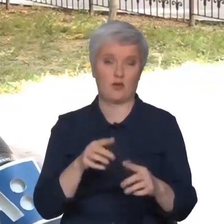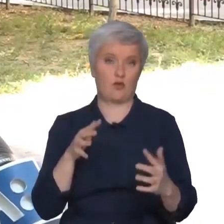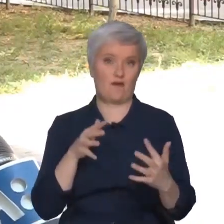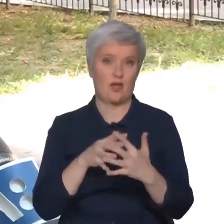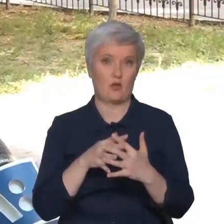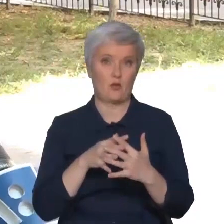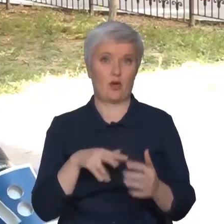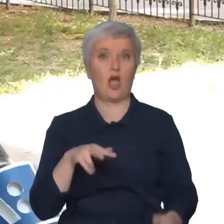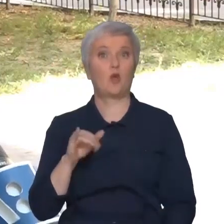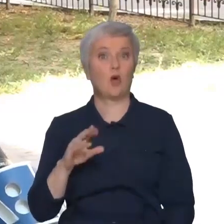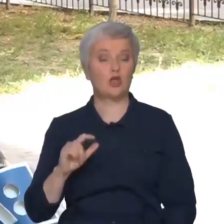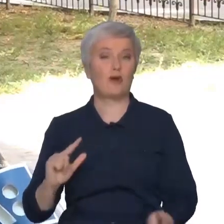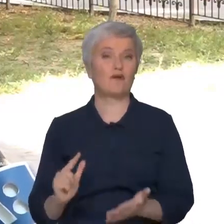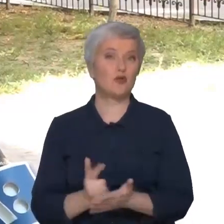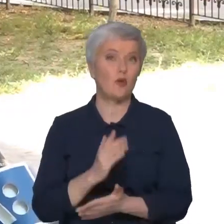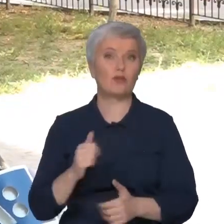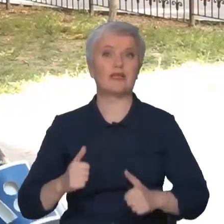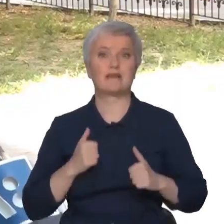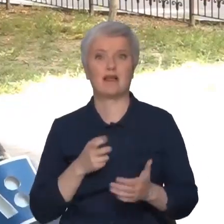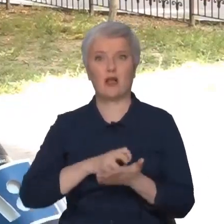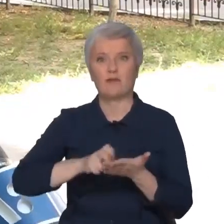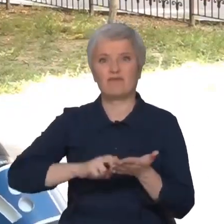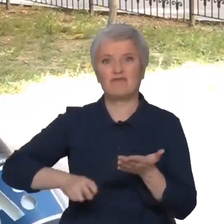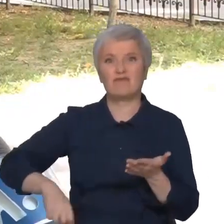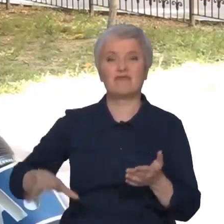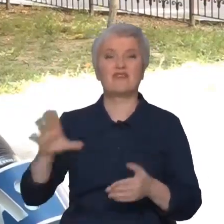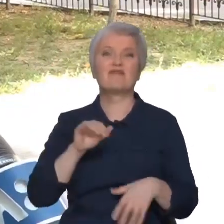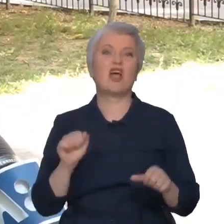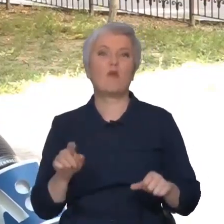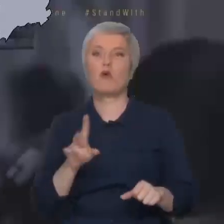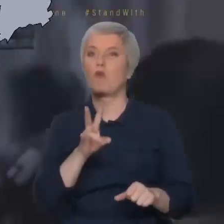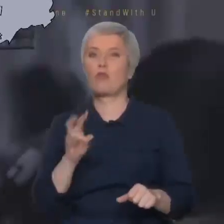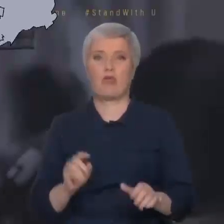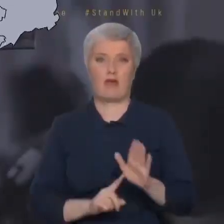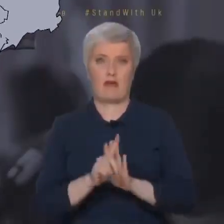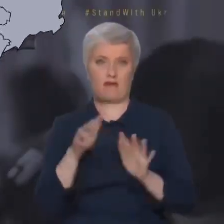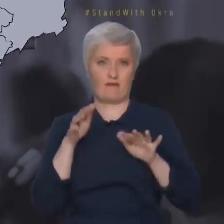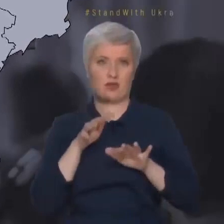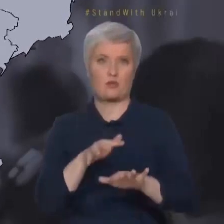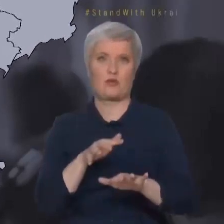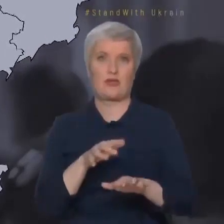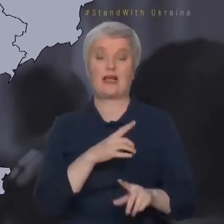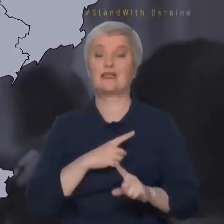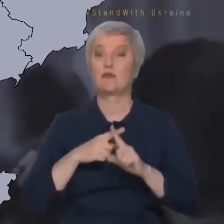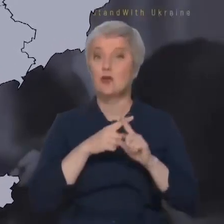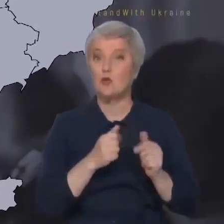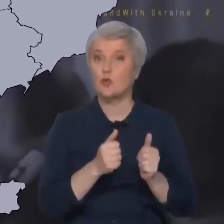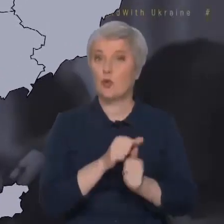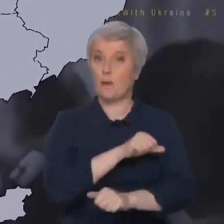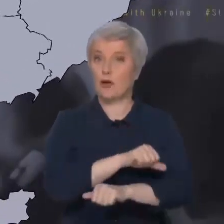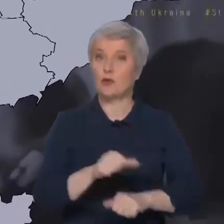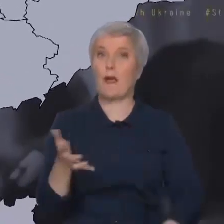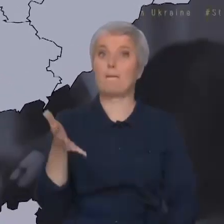усього, Лукашенка черговий раз буде старатися петляти і зробити все це безлежно для того, щоб в цю війну не вступити. З Білоруссю межують 5 областей